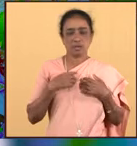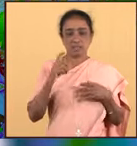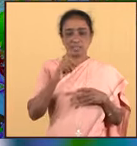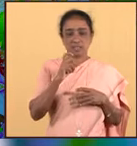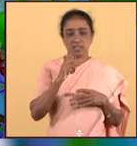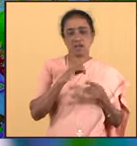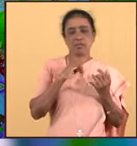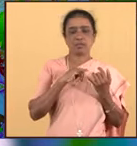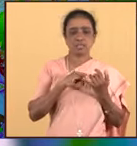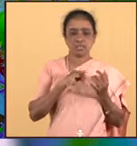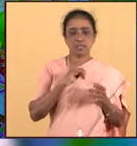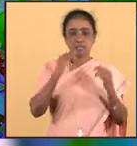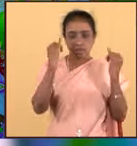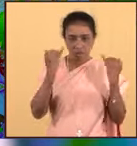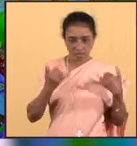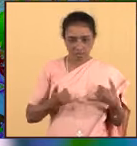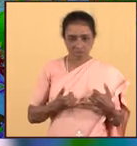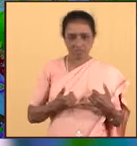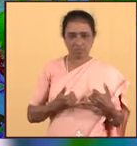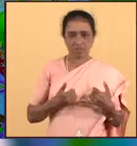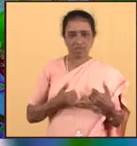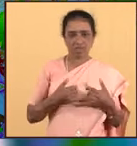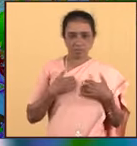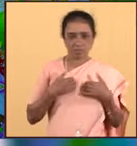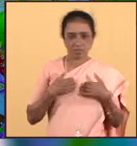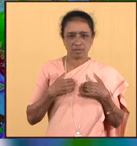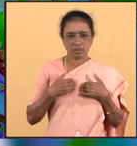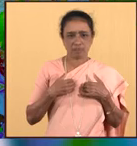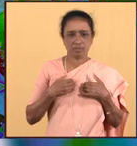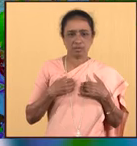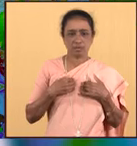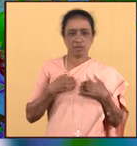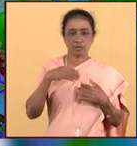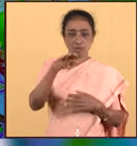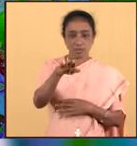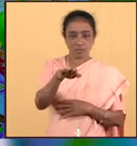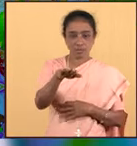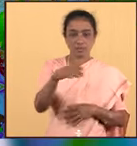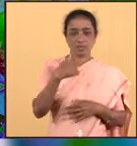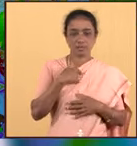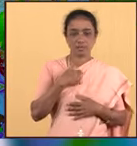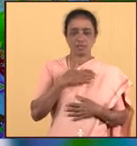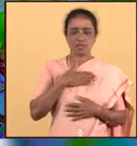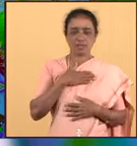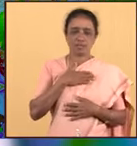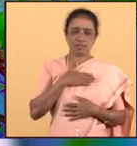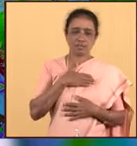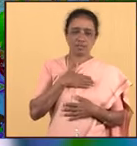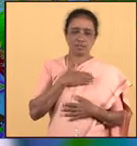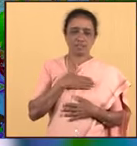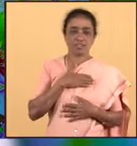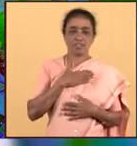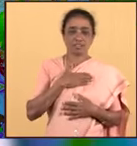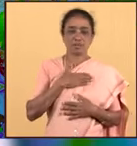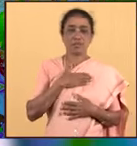யாரு? சிட்டிசன் ஆஃப் இந்தியா, இந்திய குடிமகன்கள். அப்போ நம்ம இந்திய குடிமகன்கள் அப்படின்னா நம்மளுக்கு எடுத்து பிளட் எடுக்க மாதிரி நம்மளுக்கு என்ன இருக்கும்?